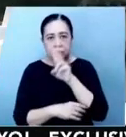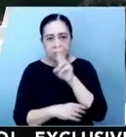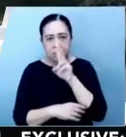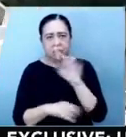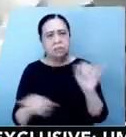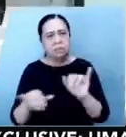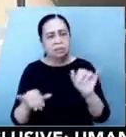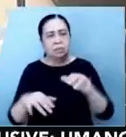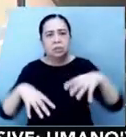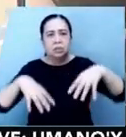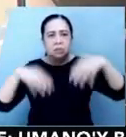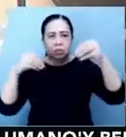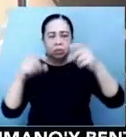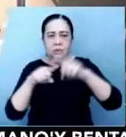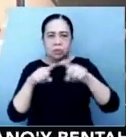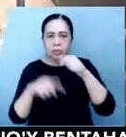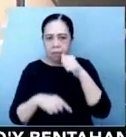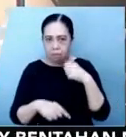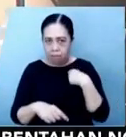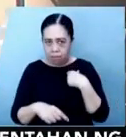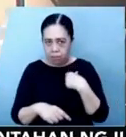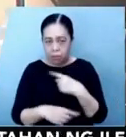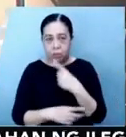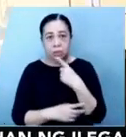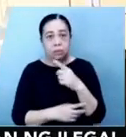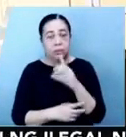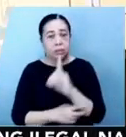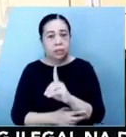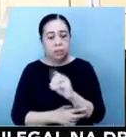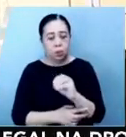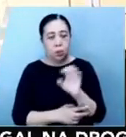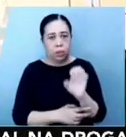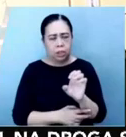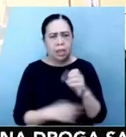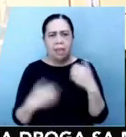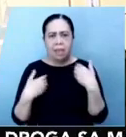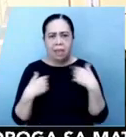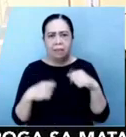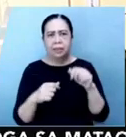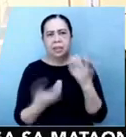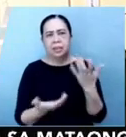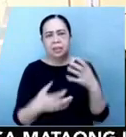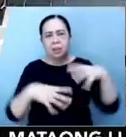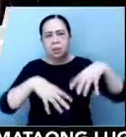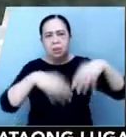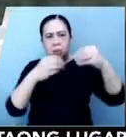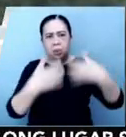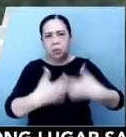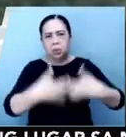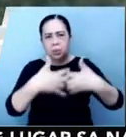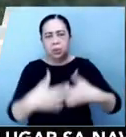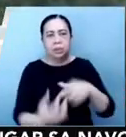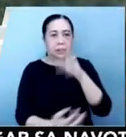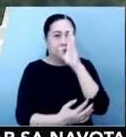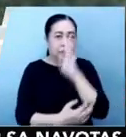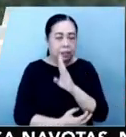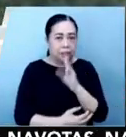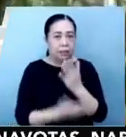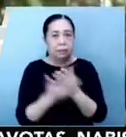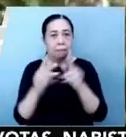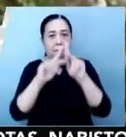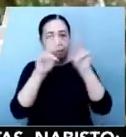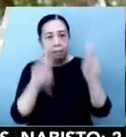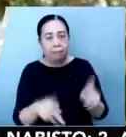kuryente kahapon. Sabi ng Department of Energy, meron na namang nag-forced outage o biglang nasirang planta, habang ang ilang planta, partikular